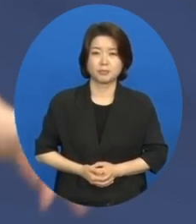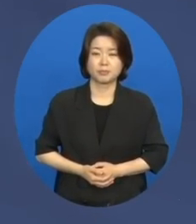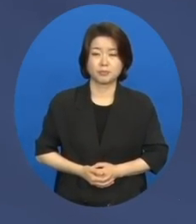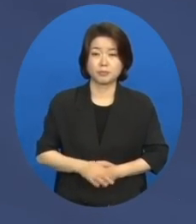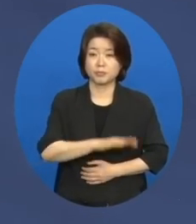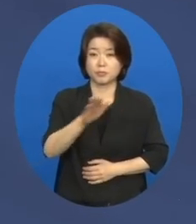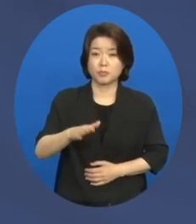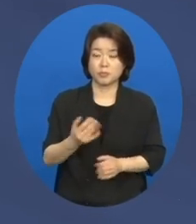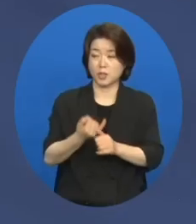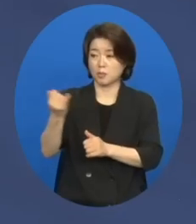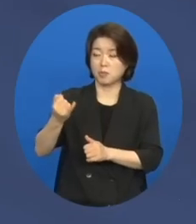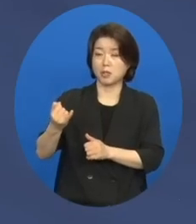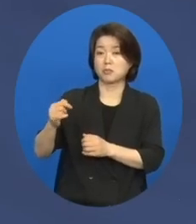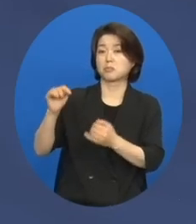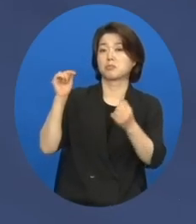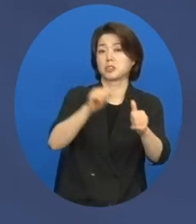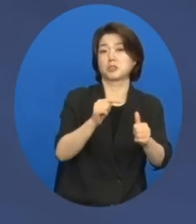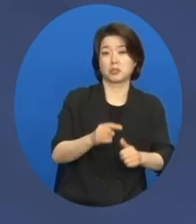우리 마누라가 받으라고 했어요.